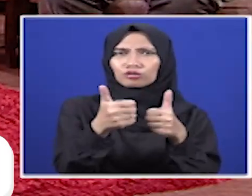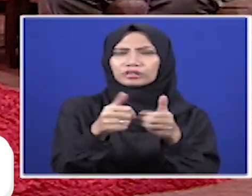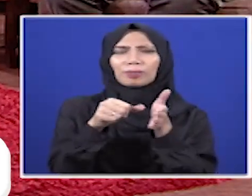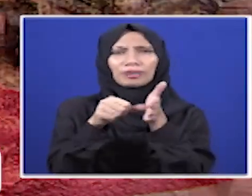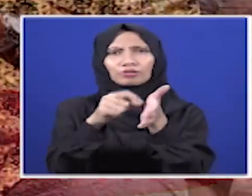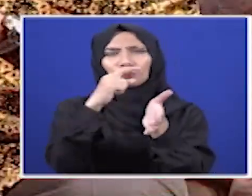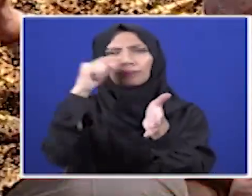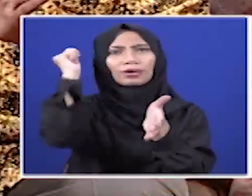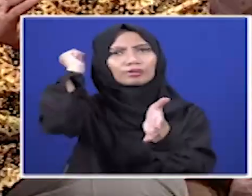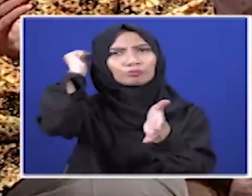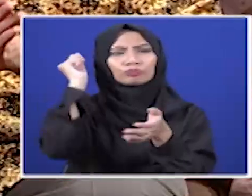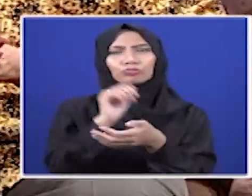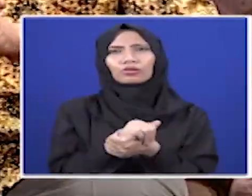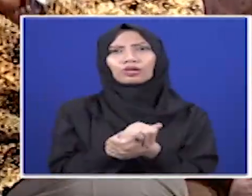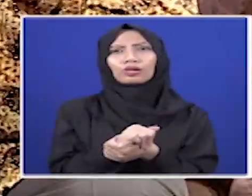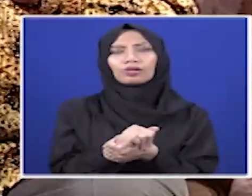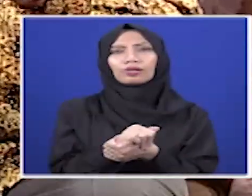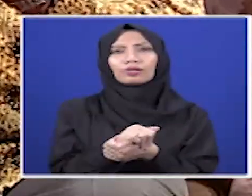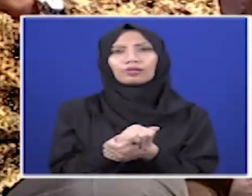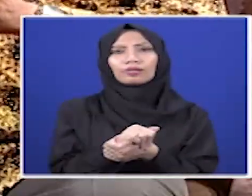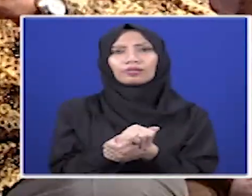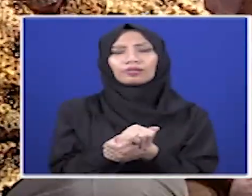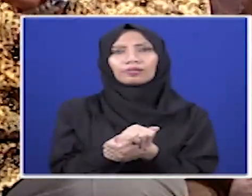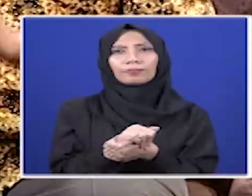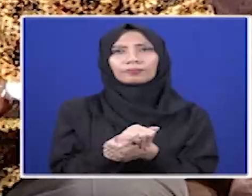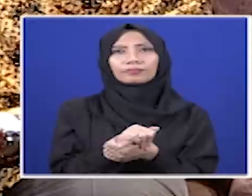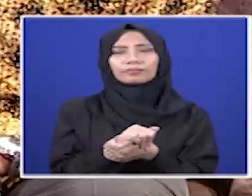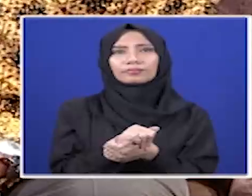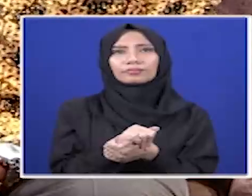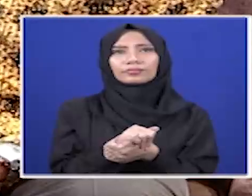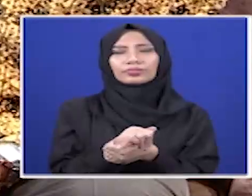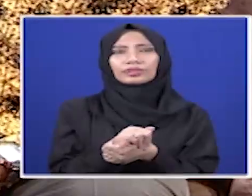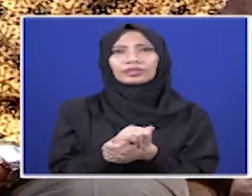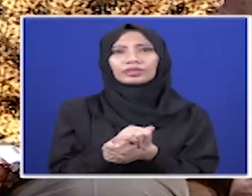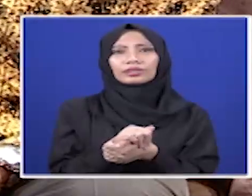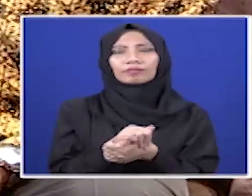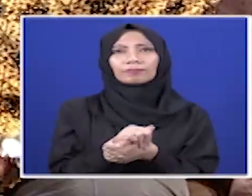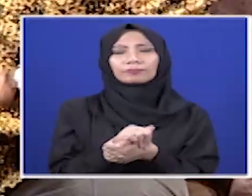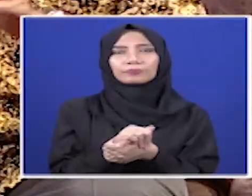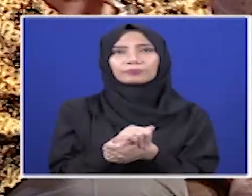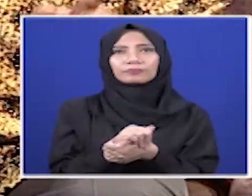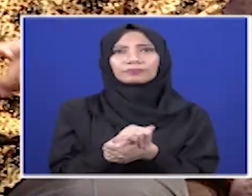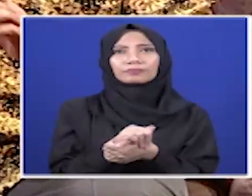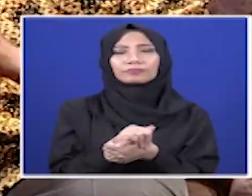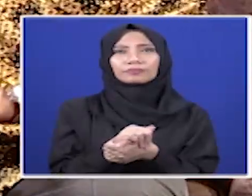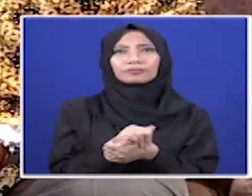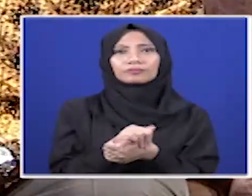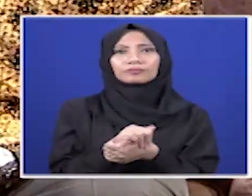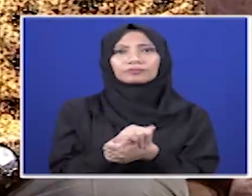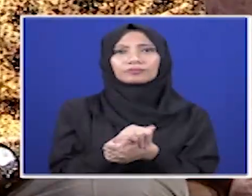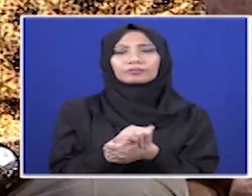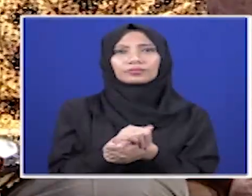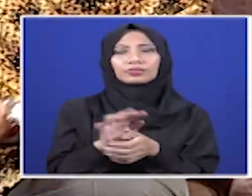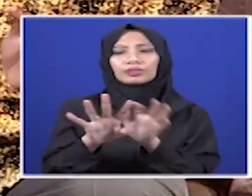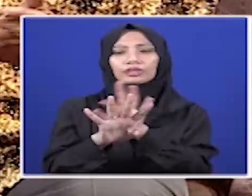ini adalah bagian dari jalan-jalan supaya orang senantiasa berada di Jalan ridho Allah itu adalah berarti orang melingkupi di dalam kebaikan tadi